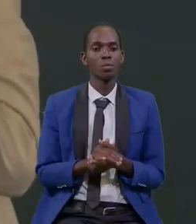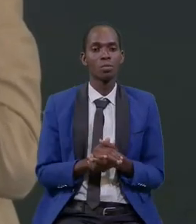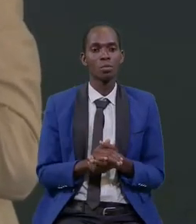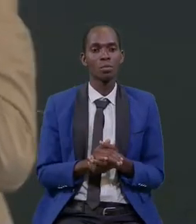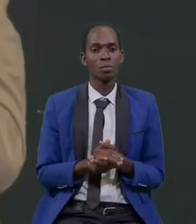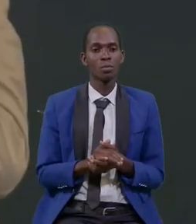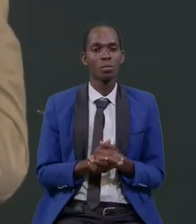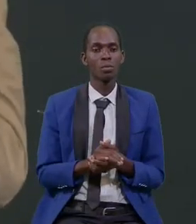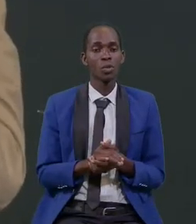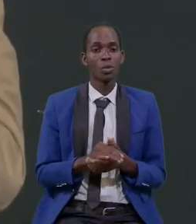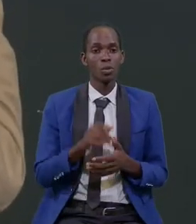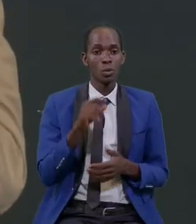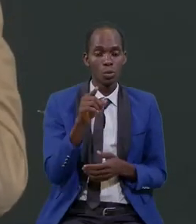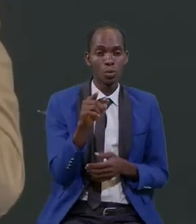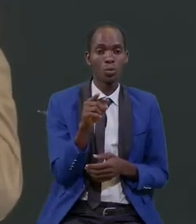verset 24, il dit,